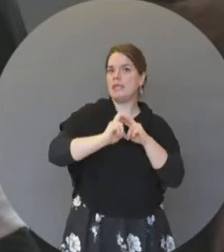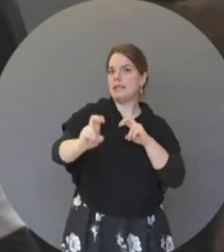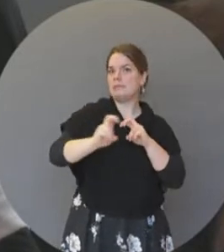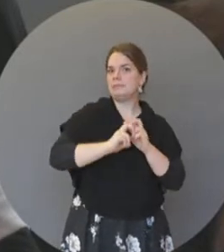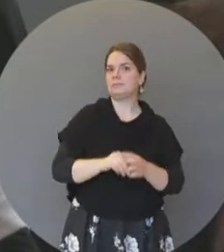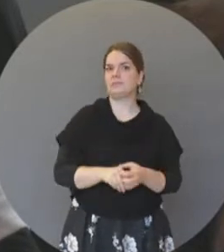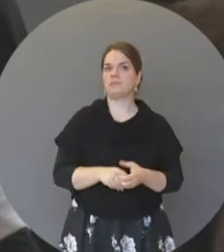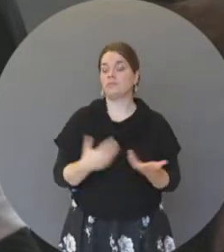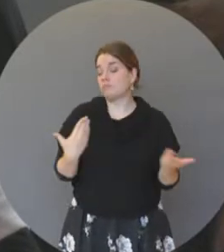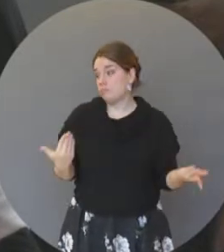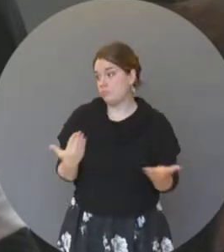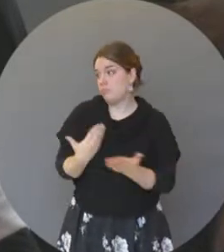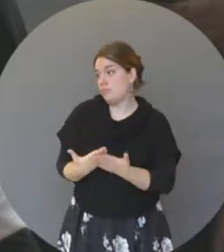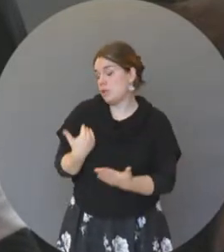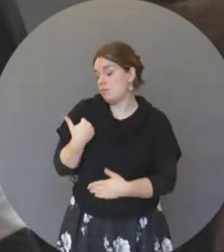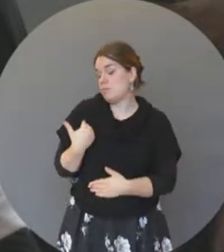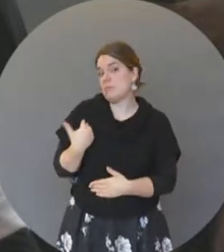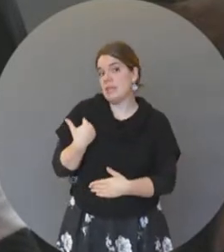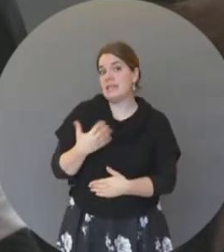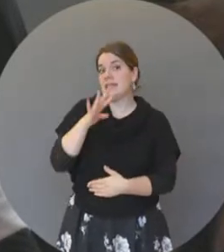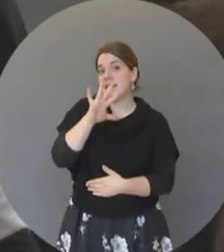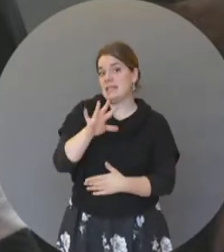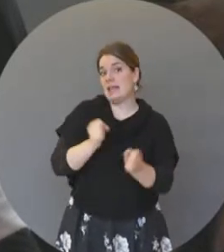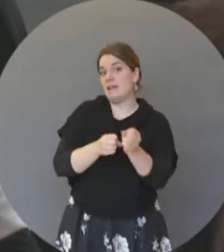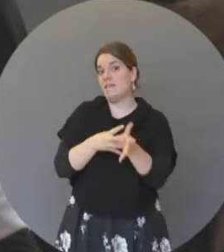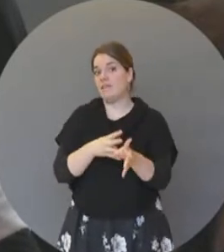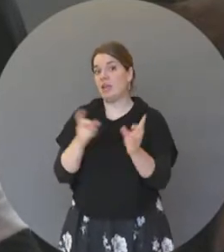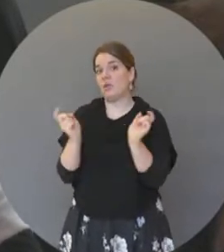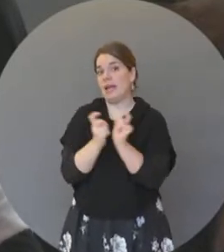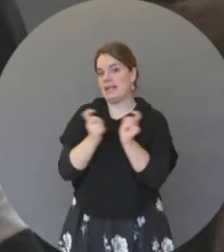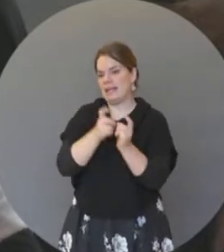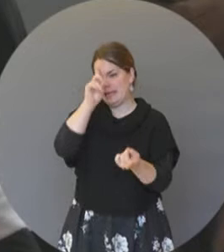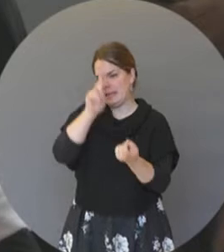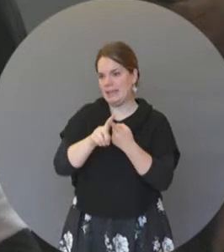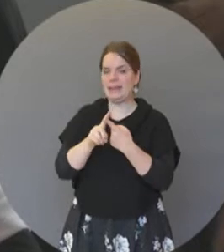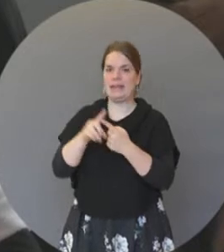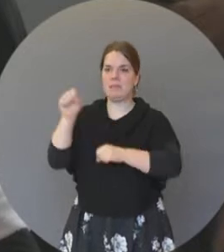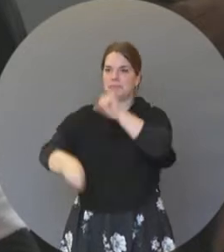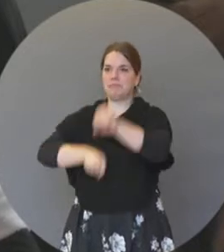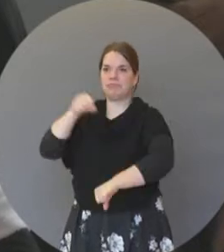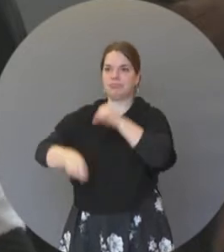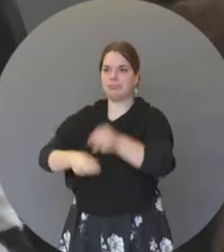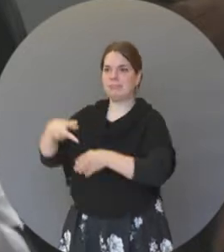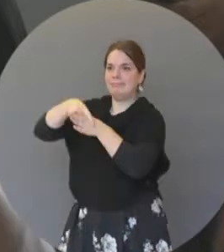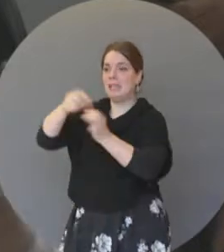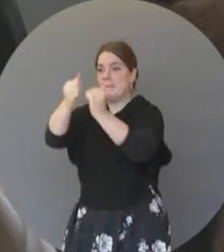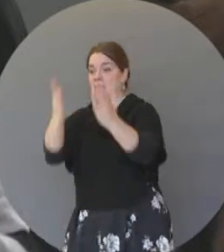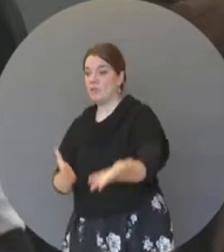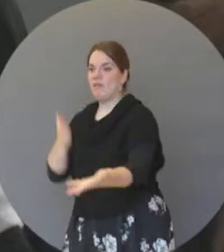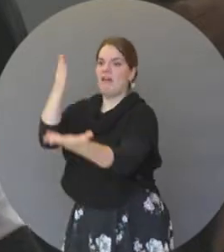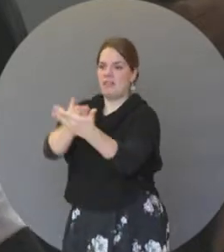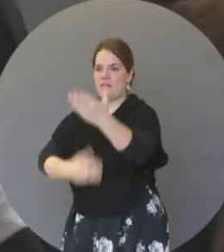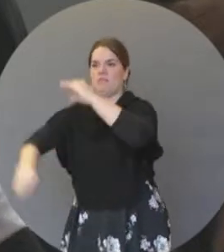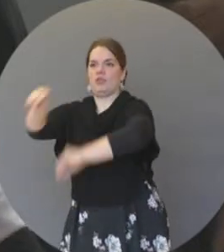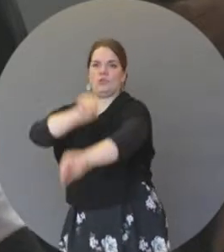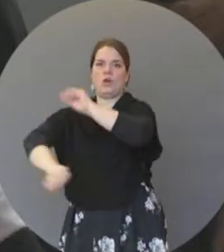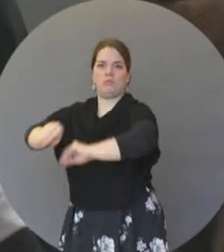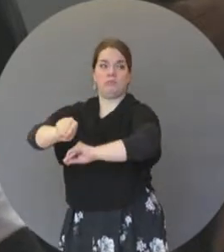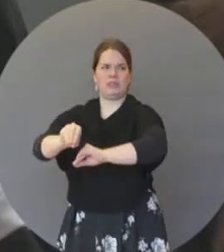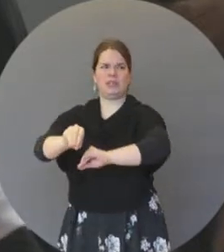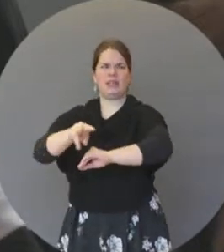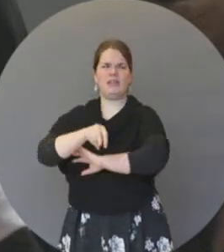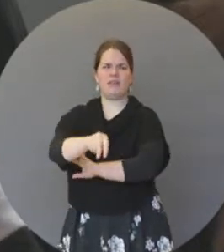j'ai eu l'acquisition de cinq vélos électriques pour le service d'aide à domicile d'Offranville ainsi qu'une voiture qui doit arriver dans